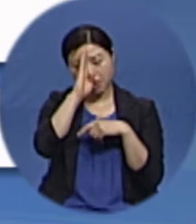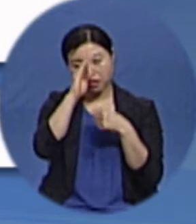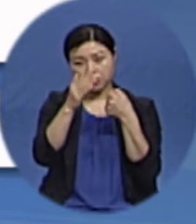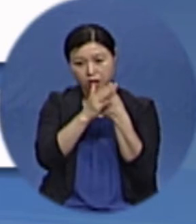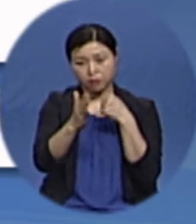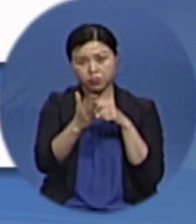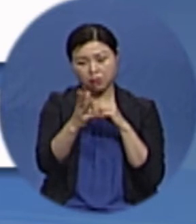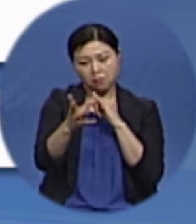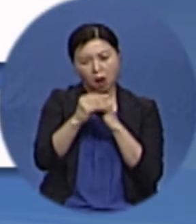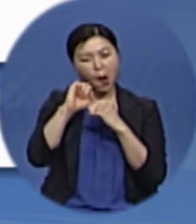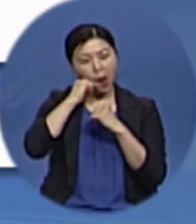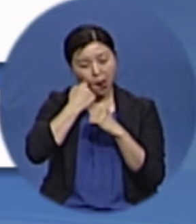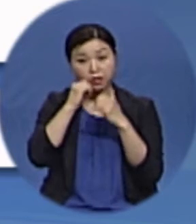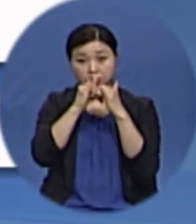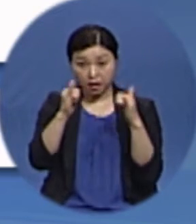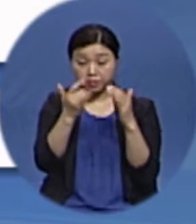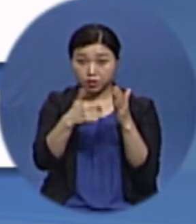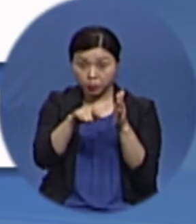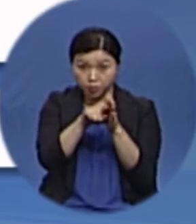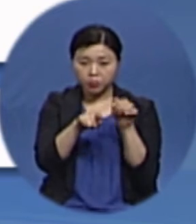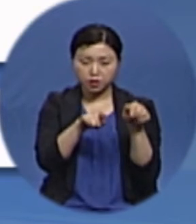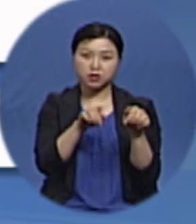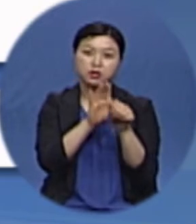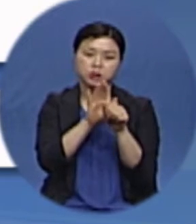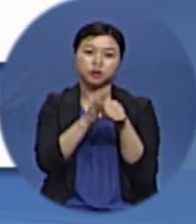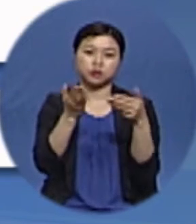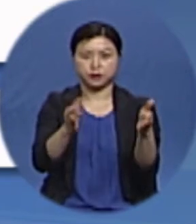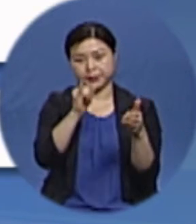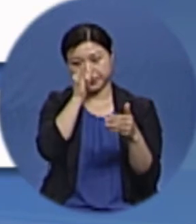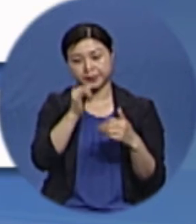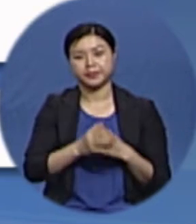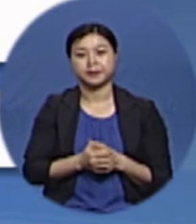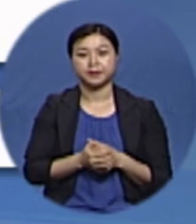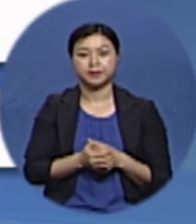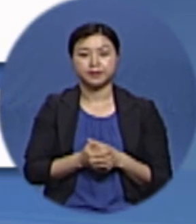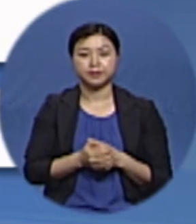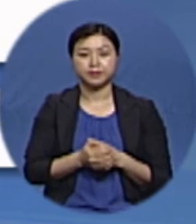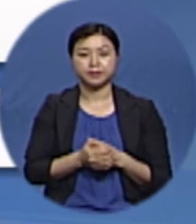위해 가입력 보존 시술도 병행할 예정입니다.